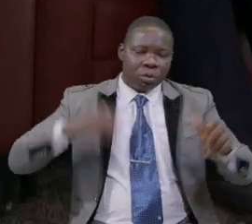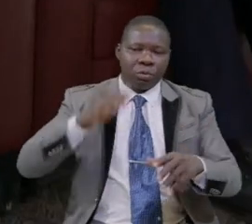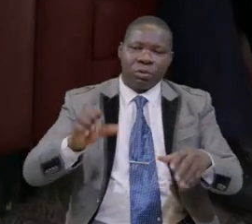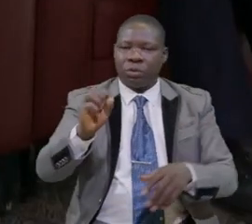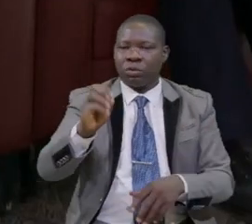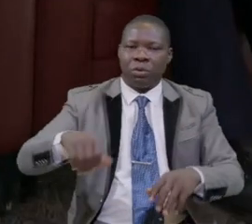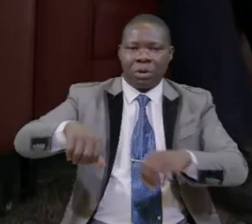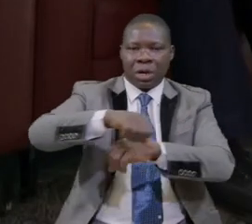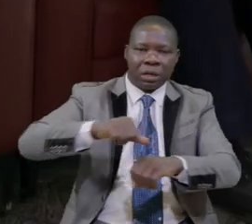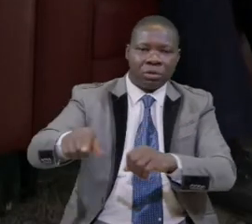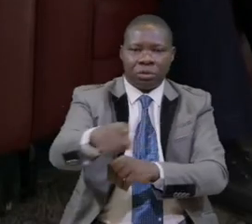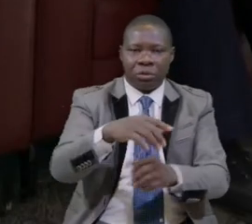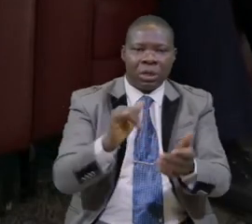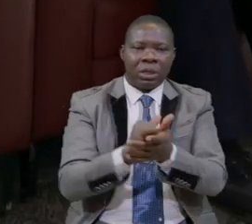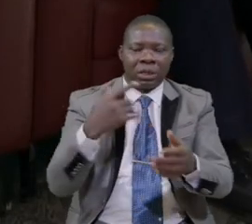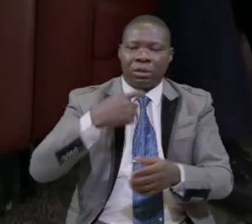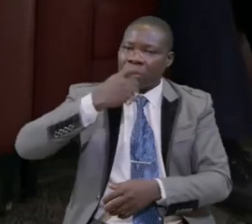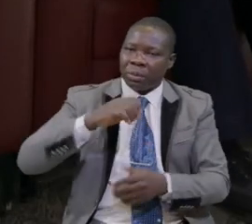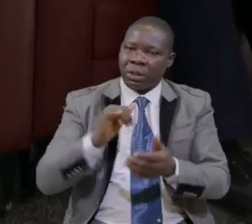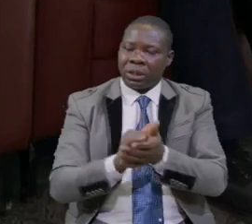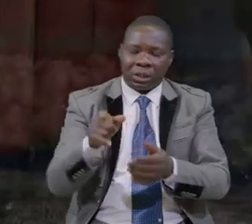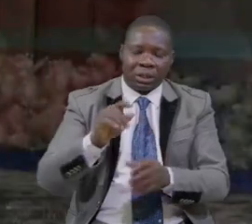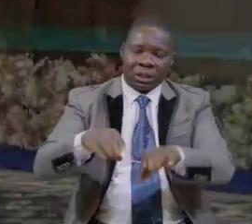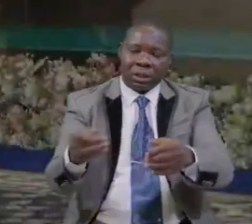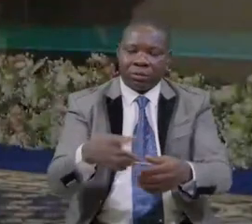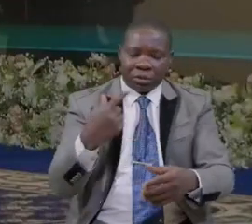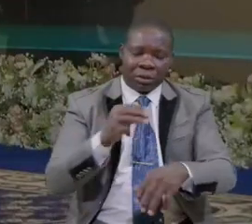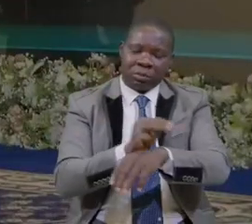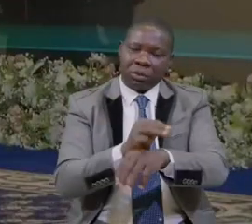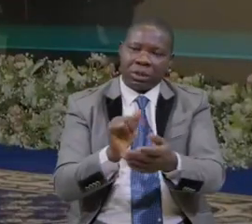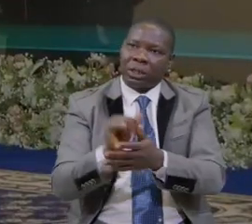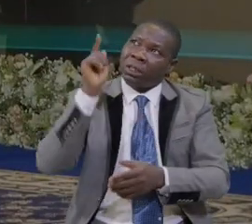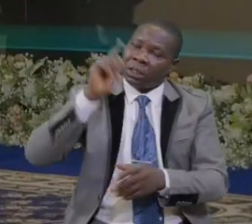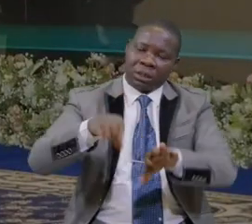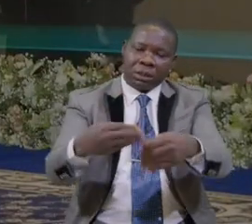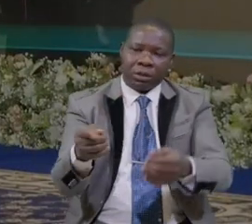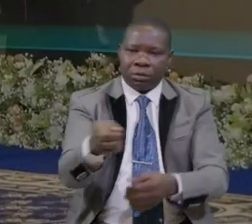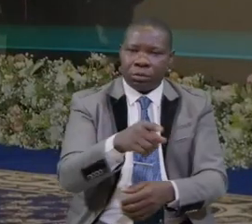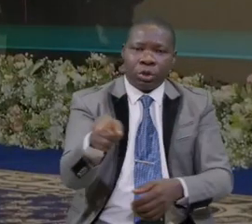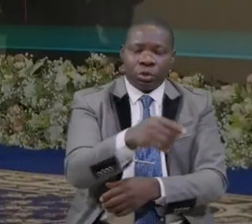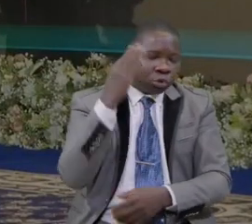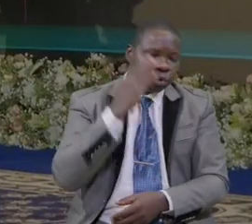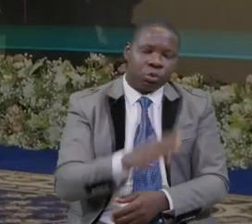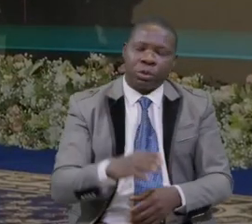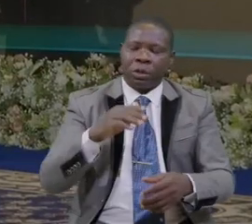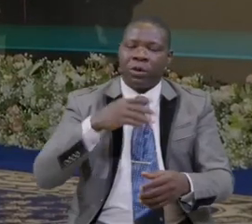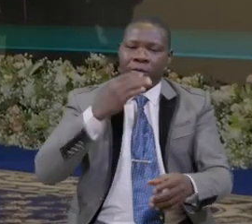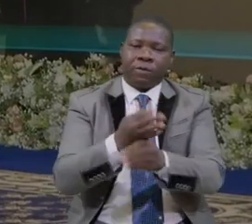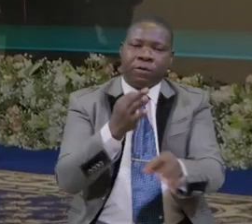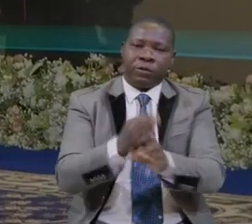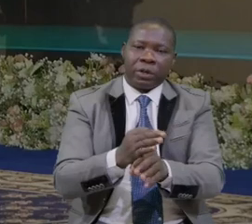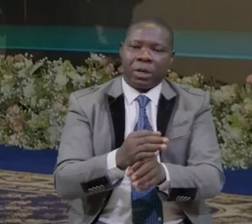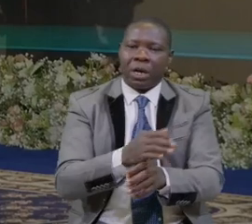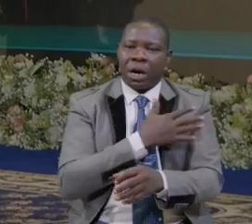manière. Pour que le mandat qu'il t'a donné, le ministère qu'il t'a donné, que tu puisses l'accomplir et que tu